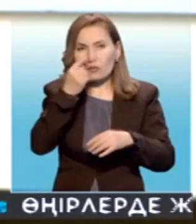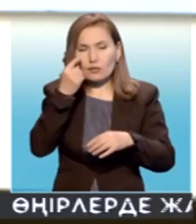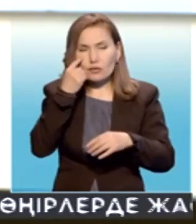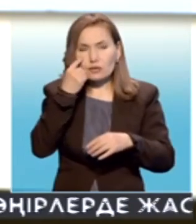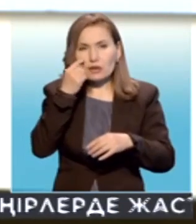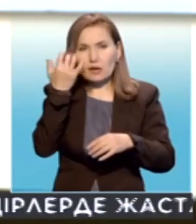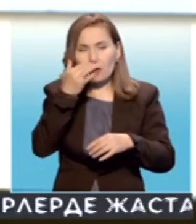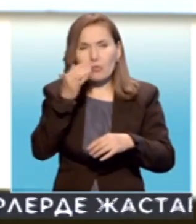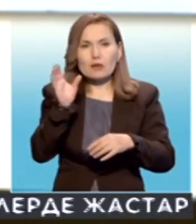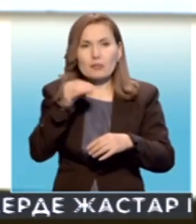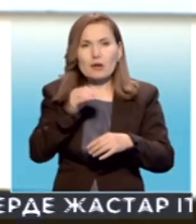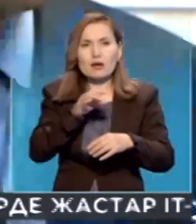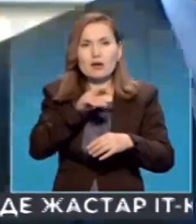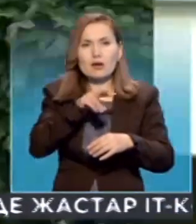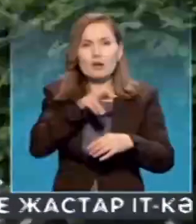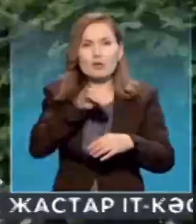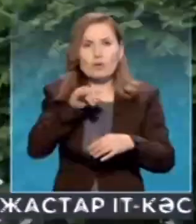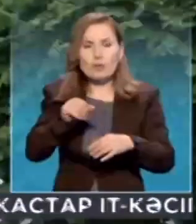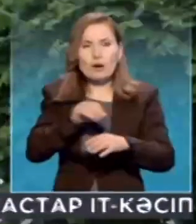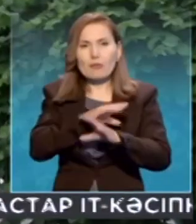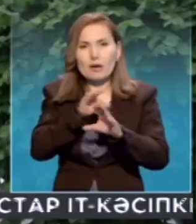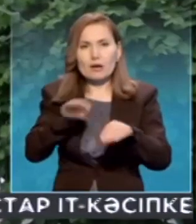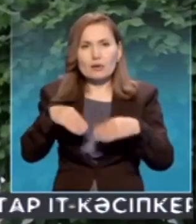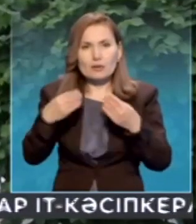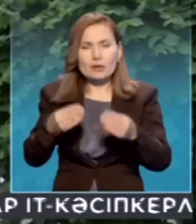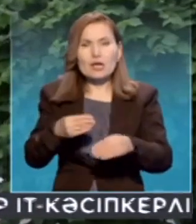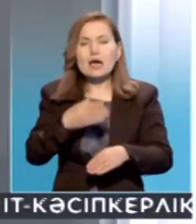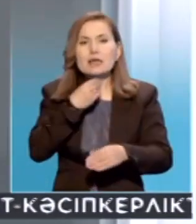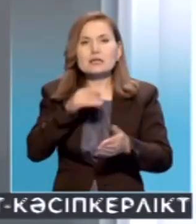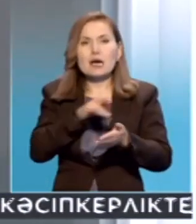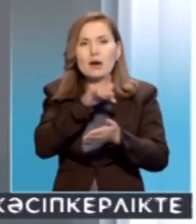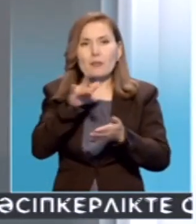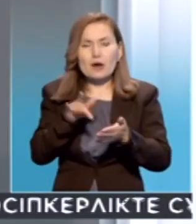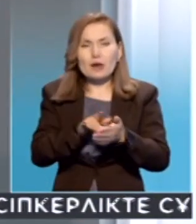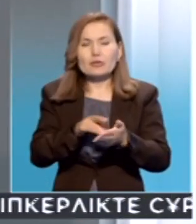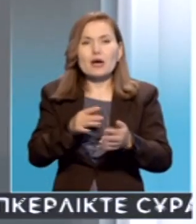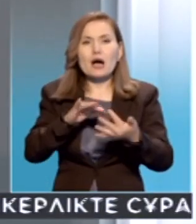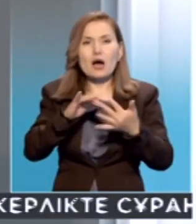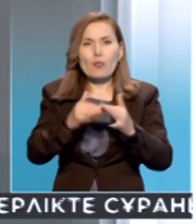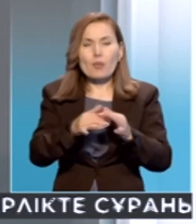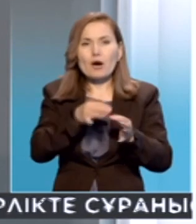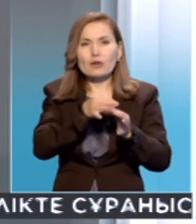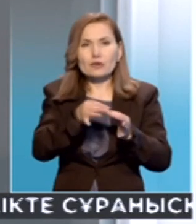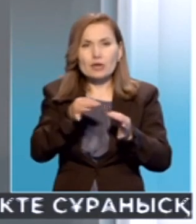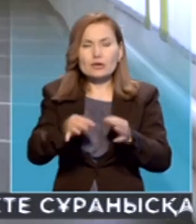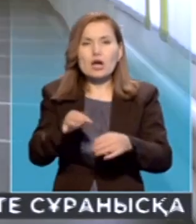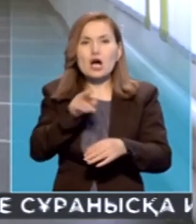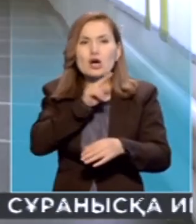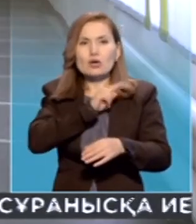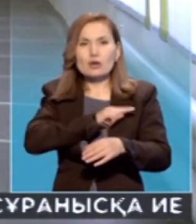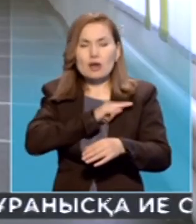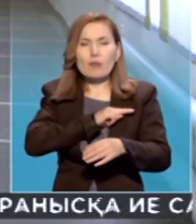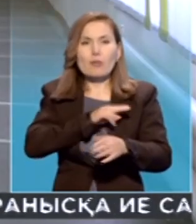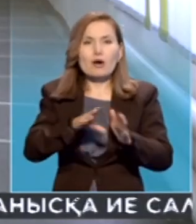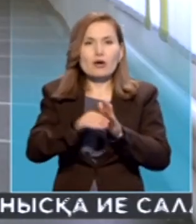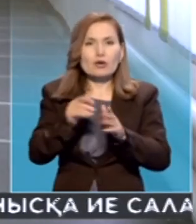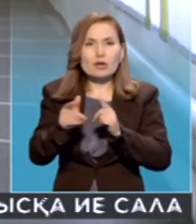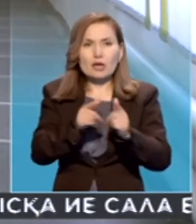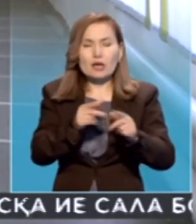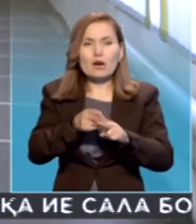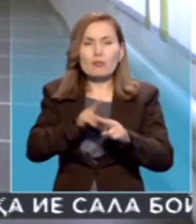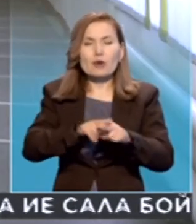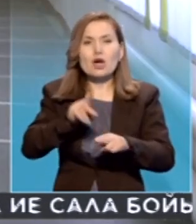және лупалар бәрі орналастырылған. Семей қаласы мен оған қарасты ауылдарда да референдумда жұмыс істеуге толық дайын.